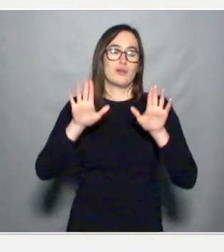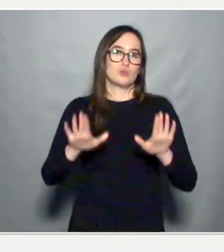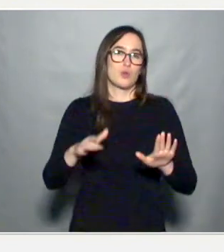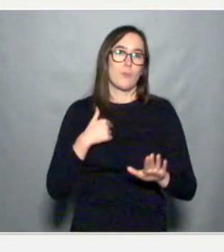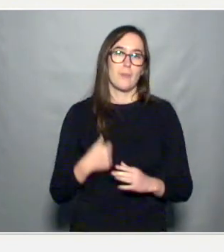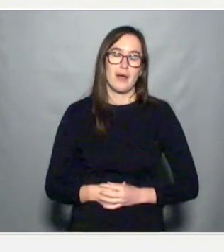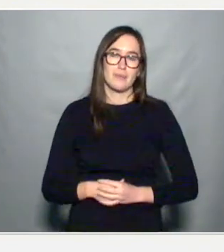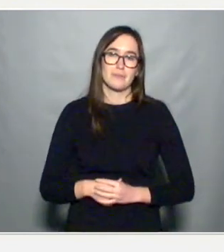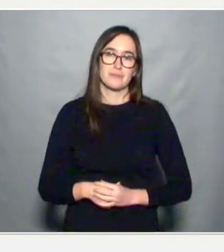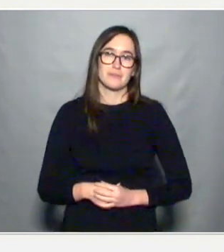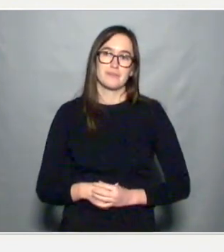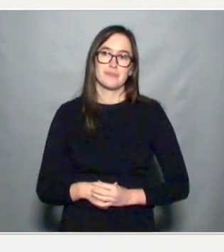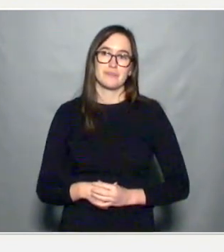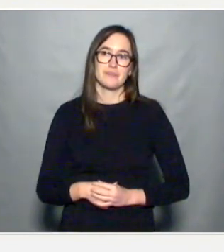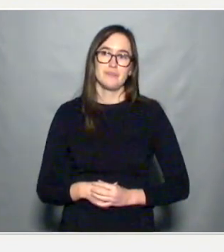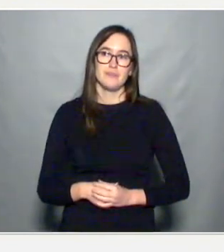försöker.